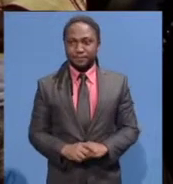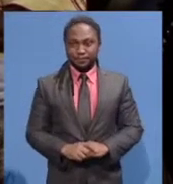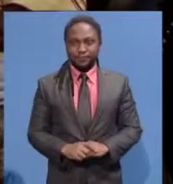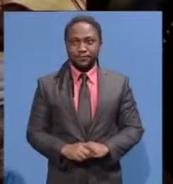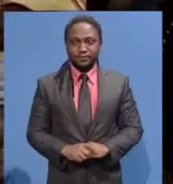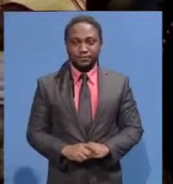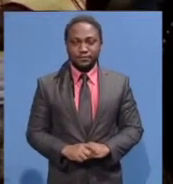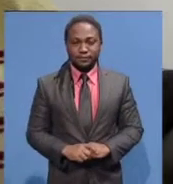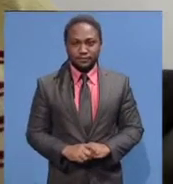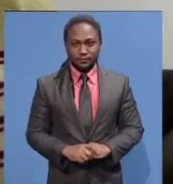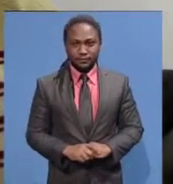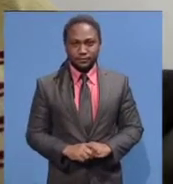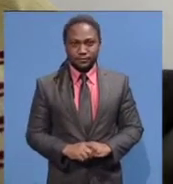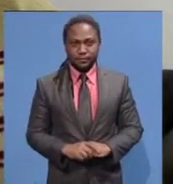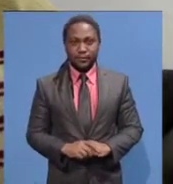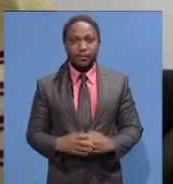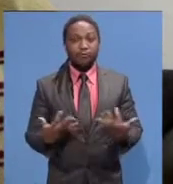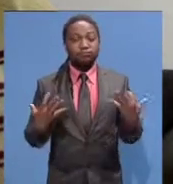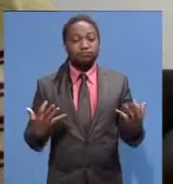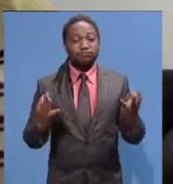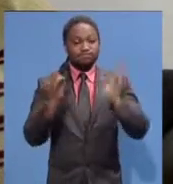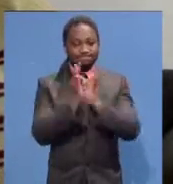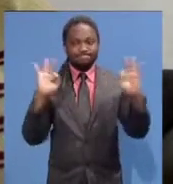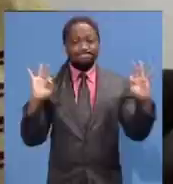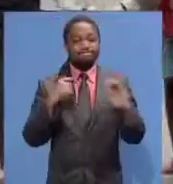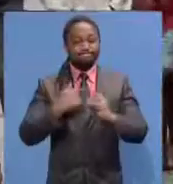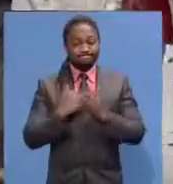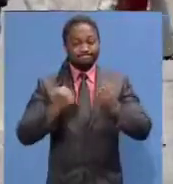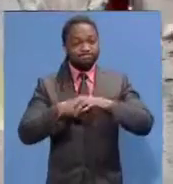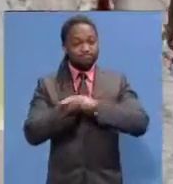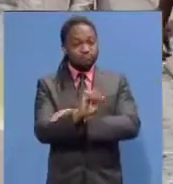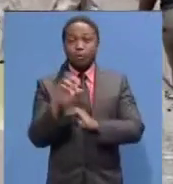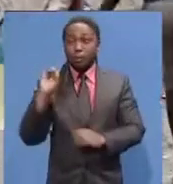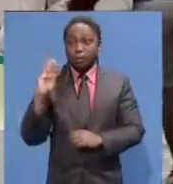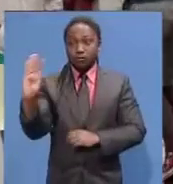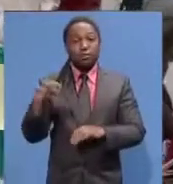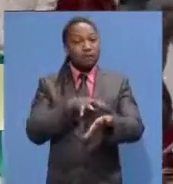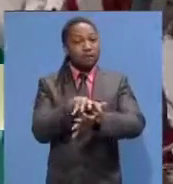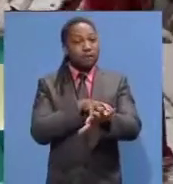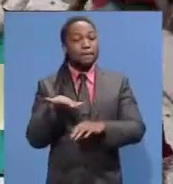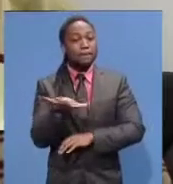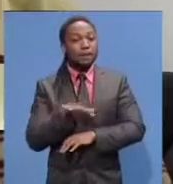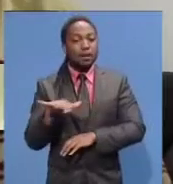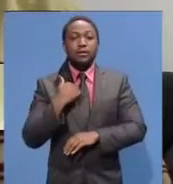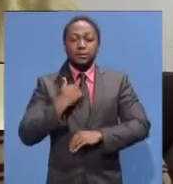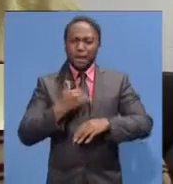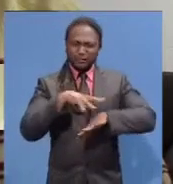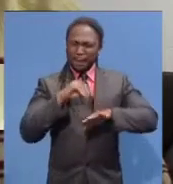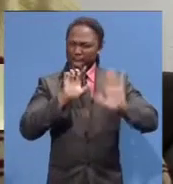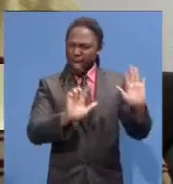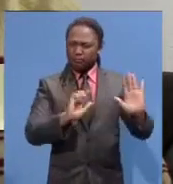Lesikhathi se-apartheid ngazalelwe emaplazini eBloemfontein. Mina ngaqala ukusebenzela amabhulu ngina-7